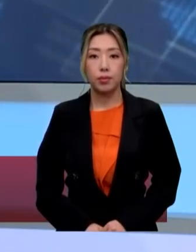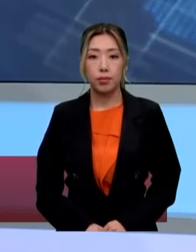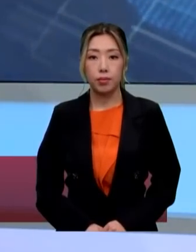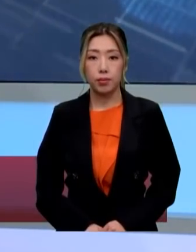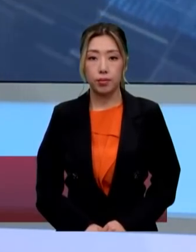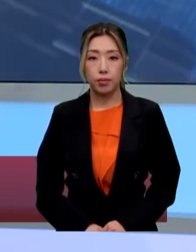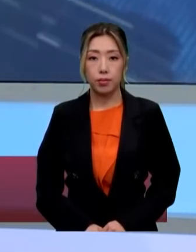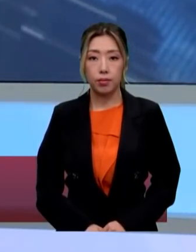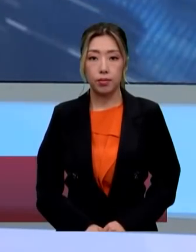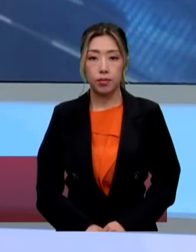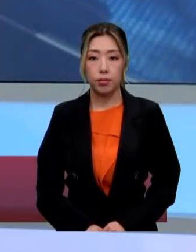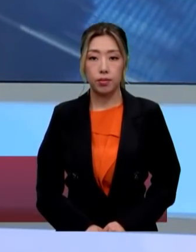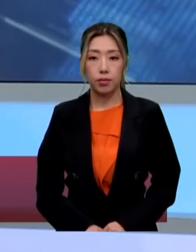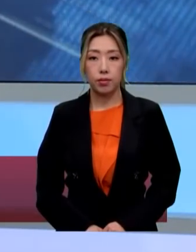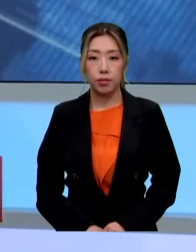вокруг Донбасса.